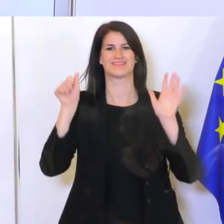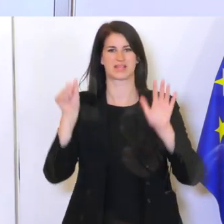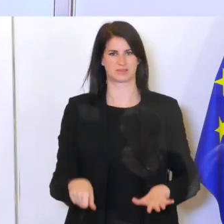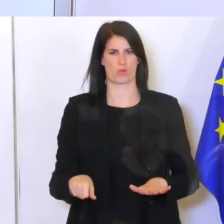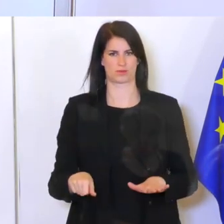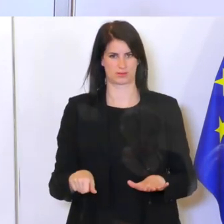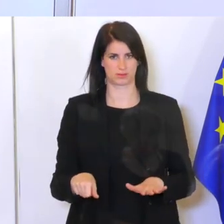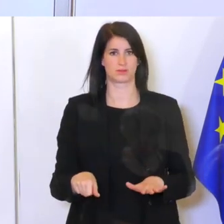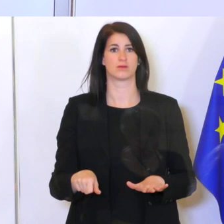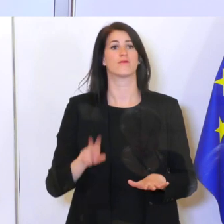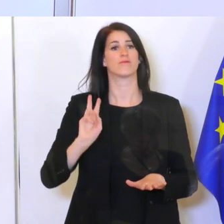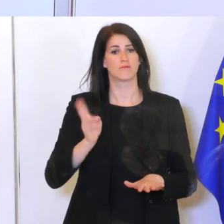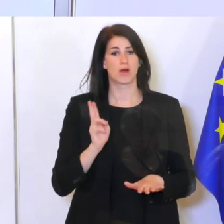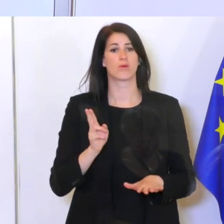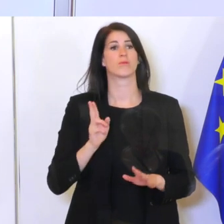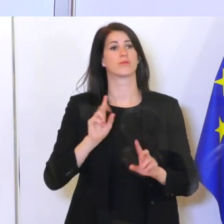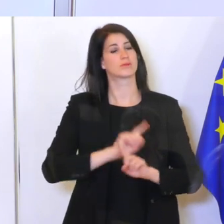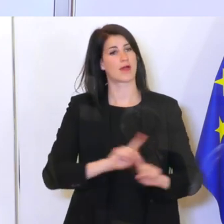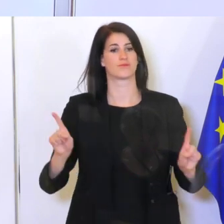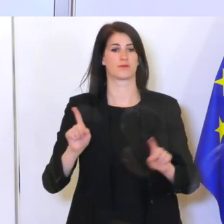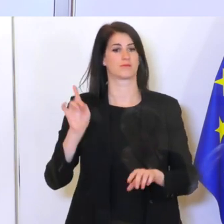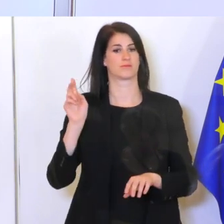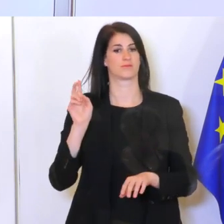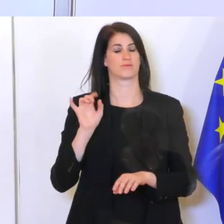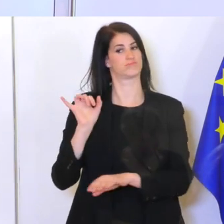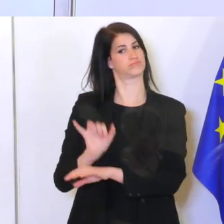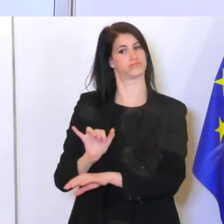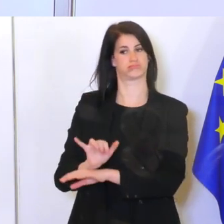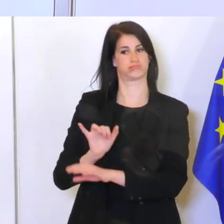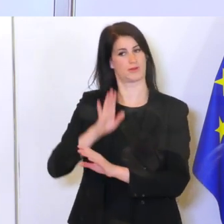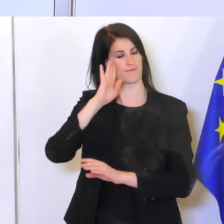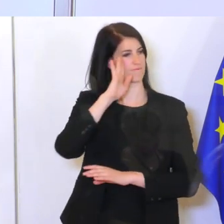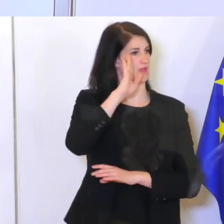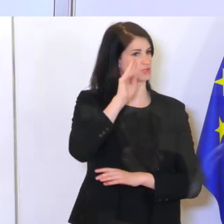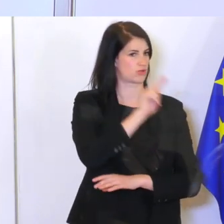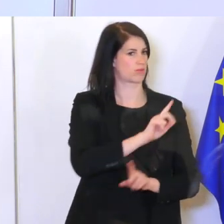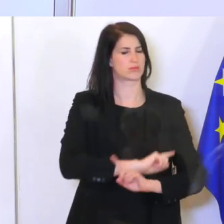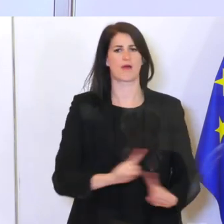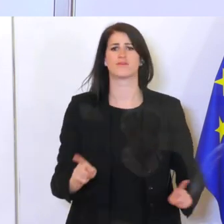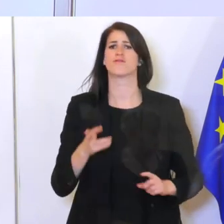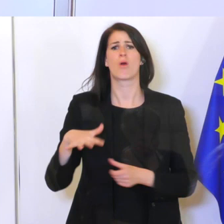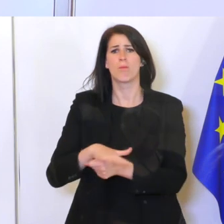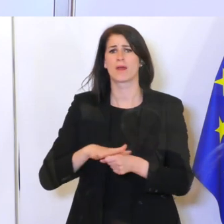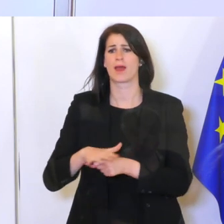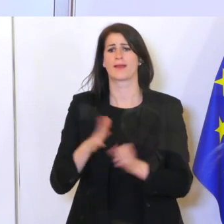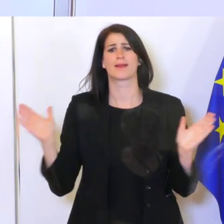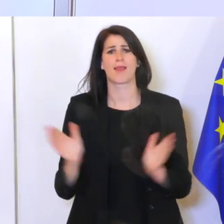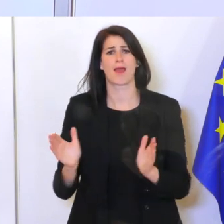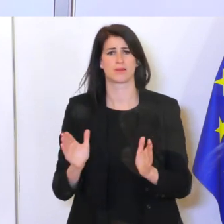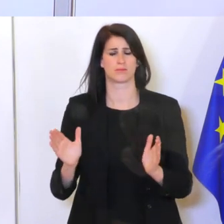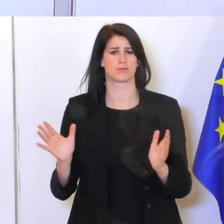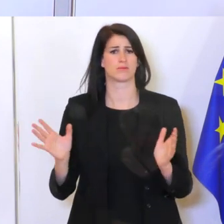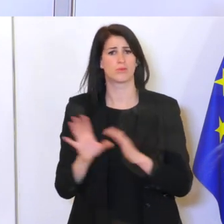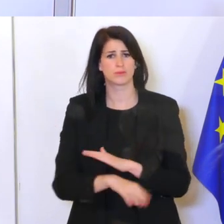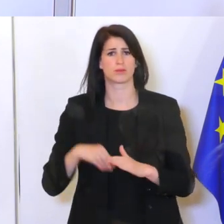wir die Augen nicht verschließen davor, dass gerade in vielen Bereichen, wo Kleinstunternehmerinnen und Unternehmer tätig sind,